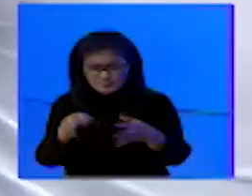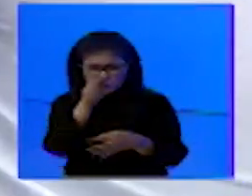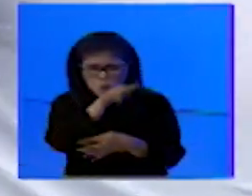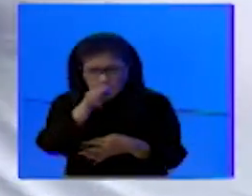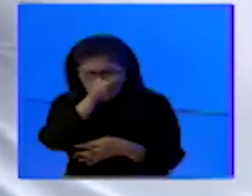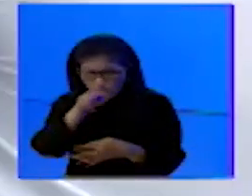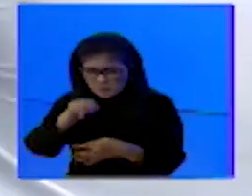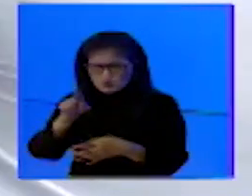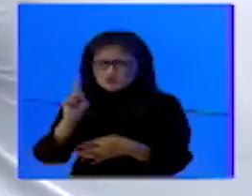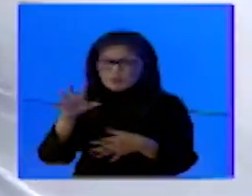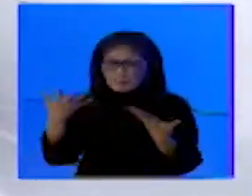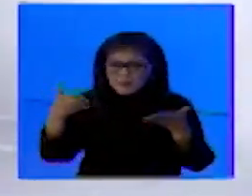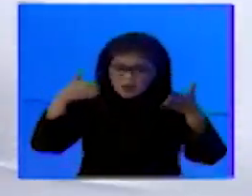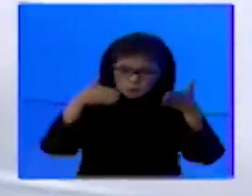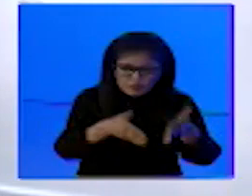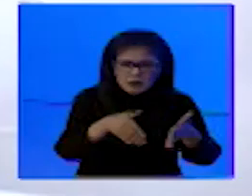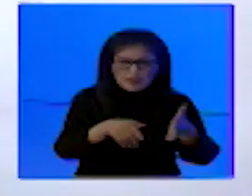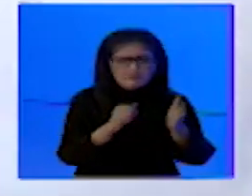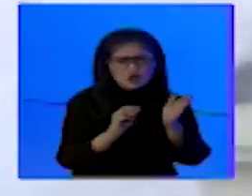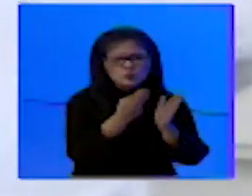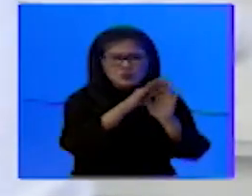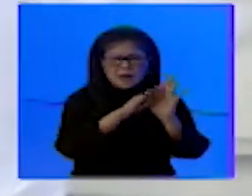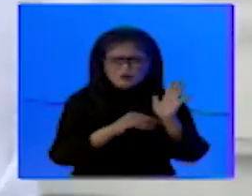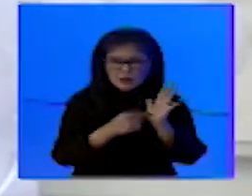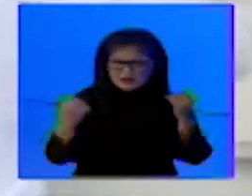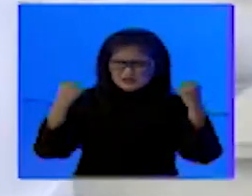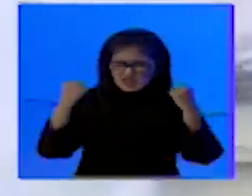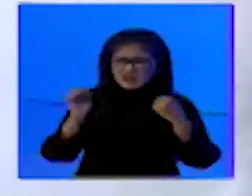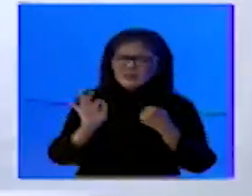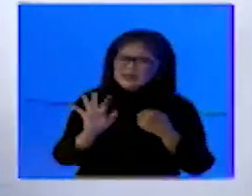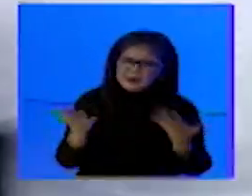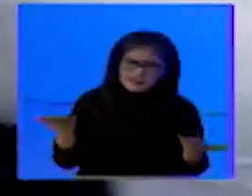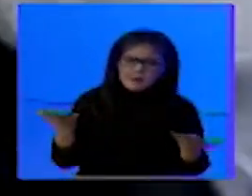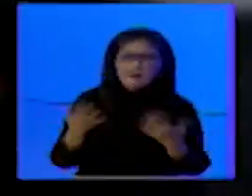pemakaman tidak mengikuti protokol COVID-19. Dari Gorontalo, Zainal Ahmad melaporkan.